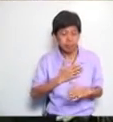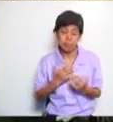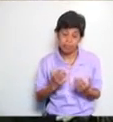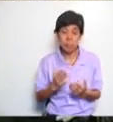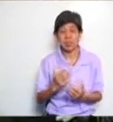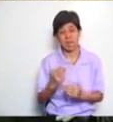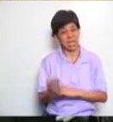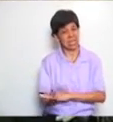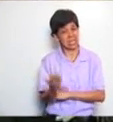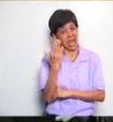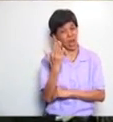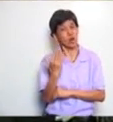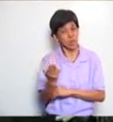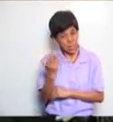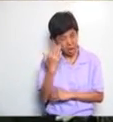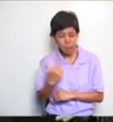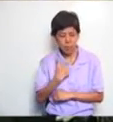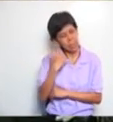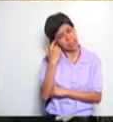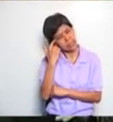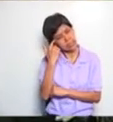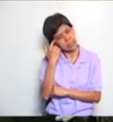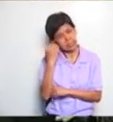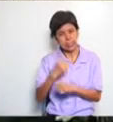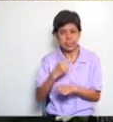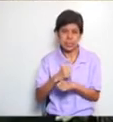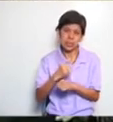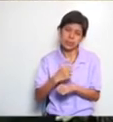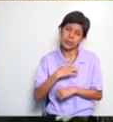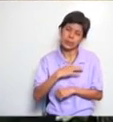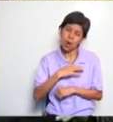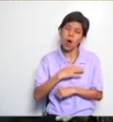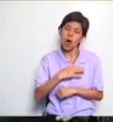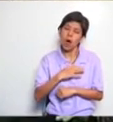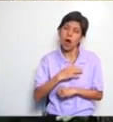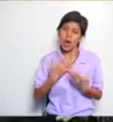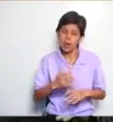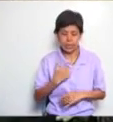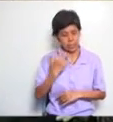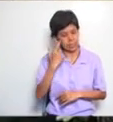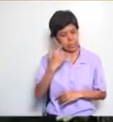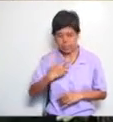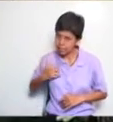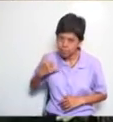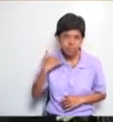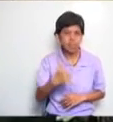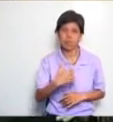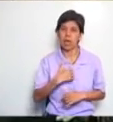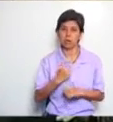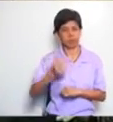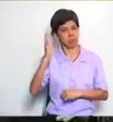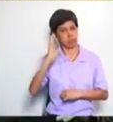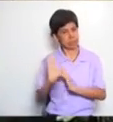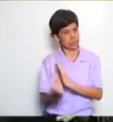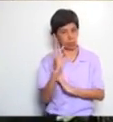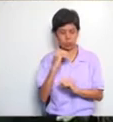มาอย่ PeterBS ไม่เช้า Nora ค่วามแความเหลี่วแตพอได้คอสุดท้ายอยากกระเด่งจากเตีงขนมาทุ